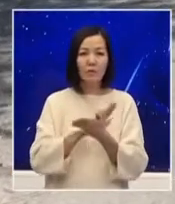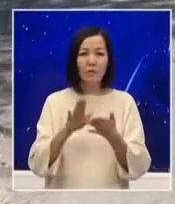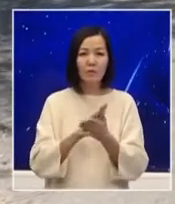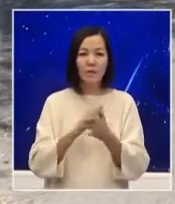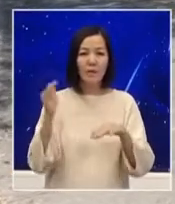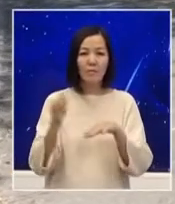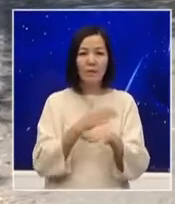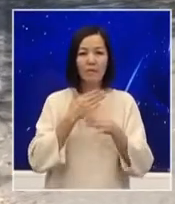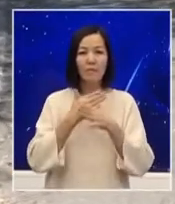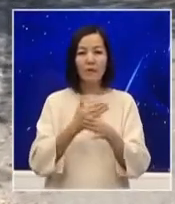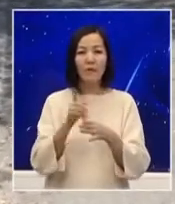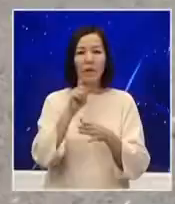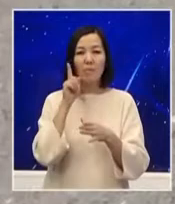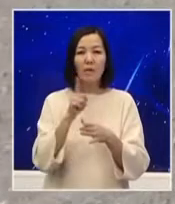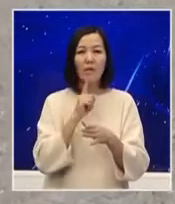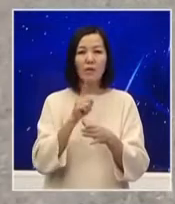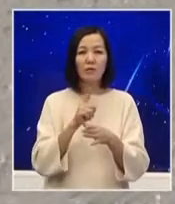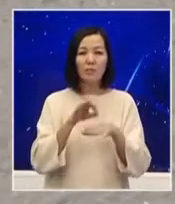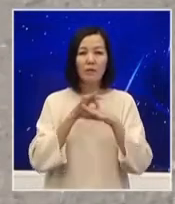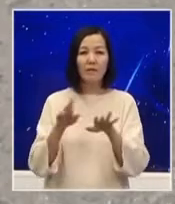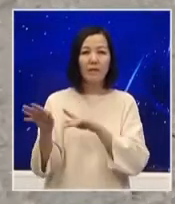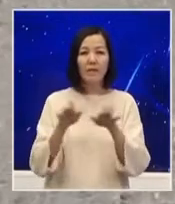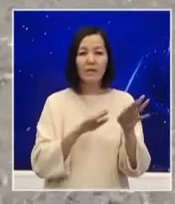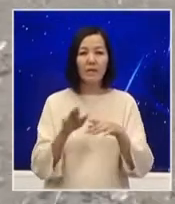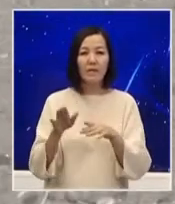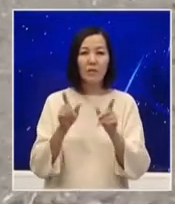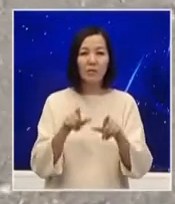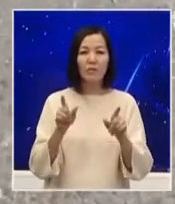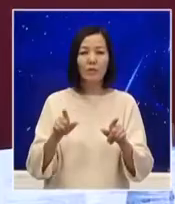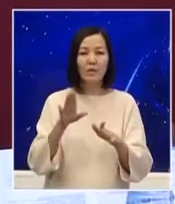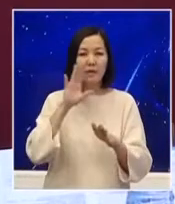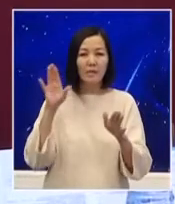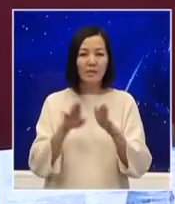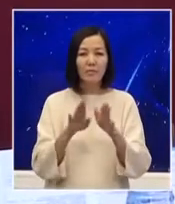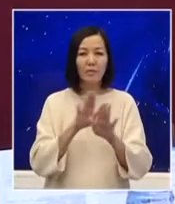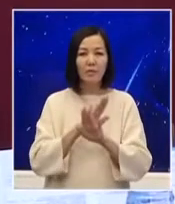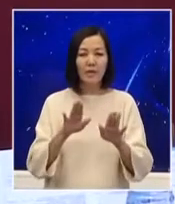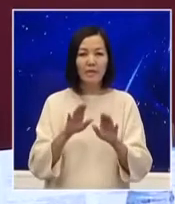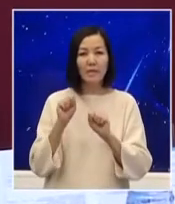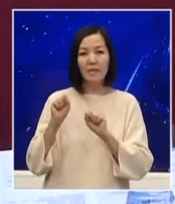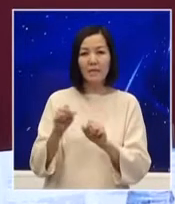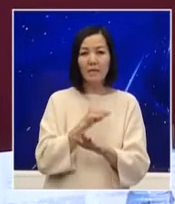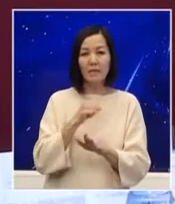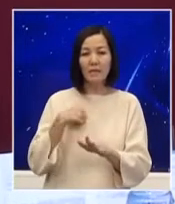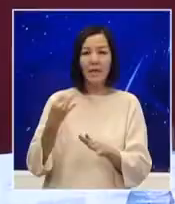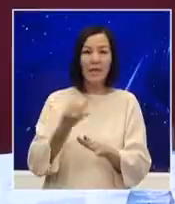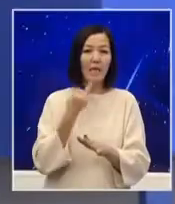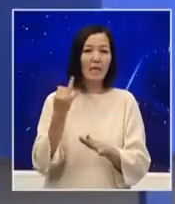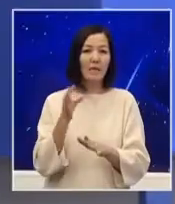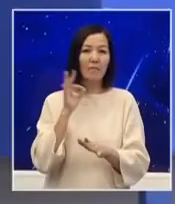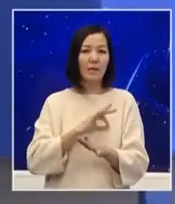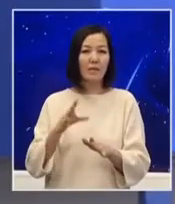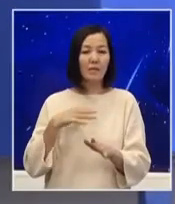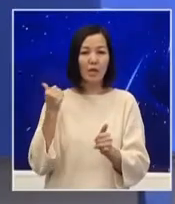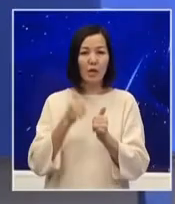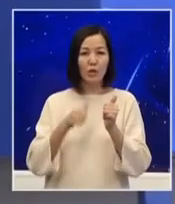оказанию благотворительной помощи. Молодежь проводила акции, призывая людей соблюдать карантин и санитарные нормы. Интересным и полезным